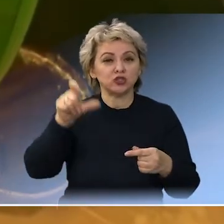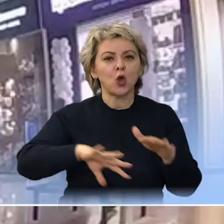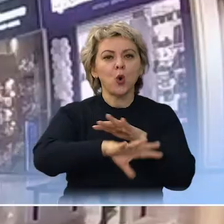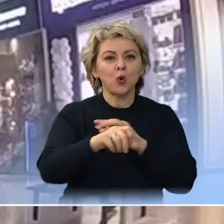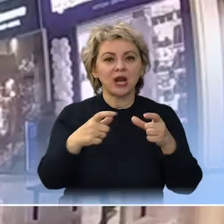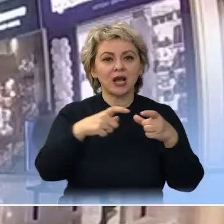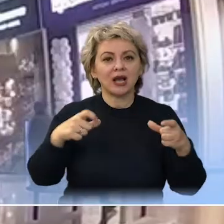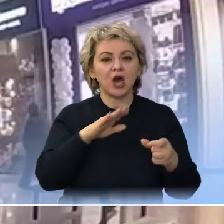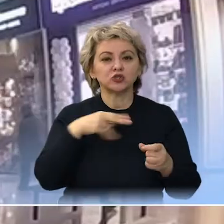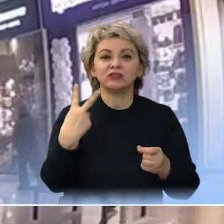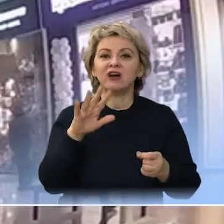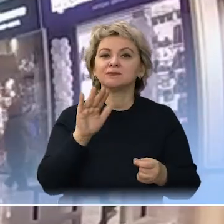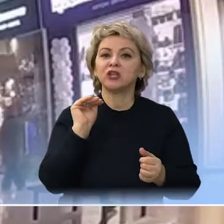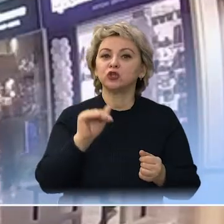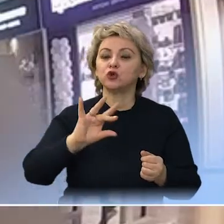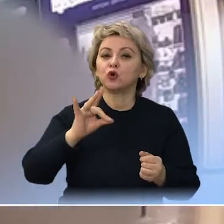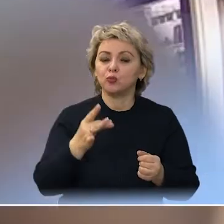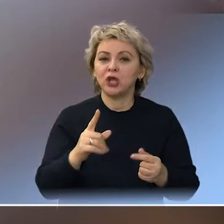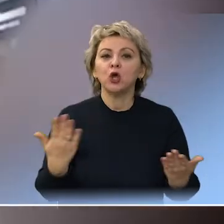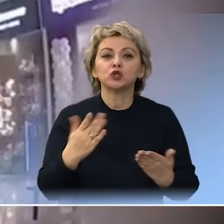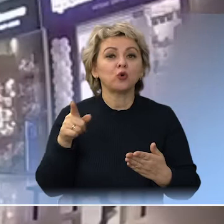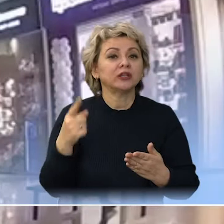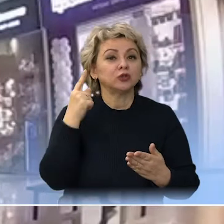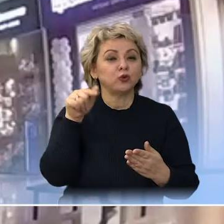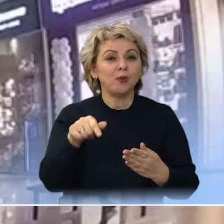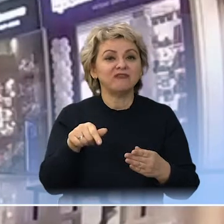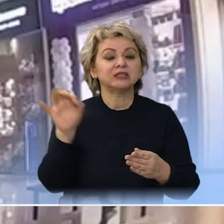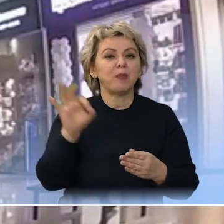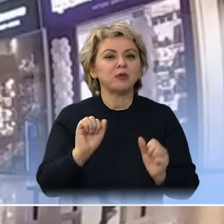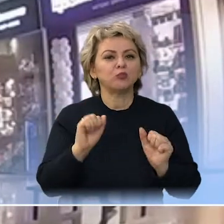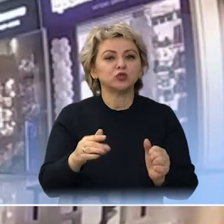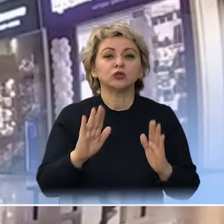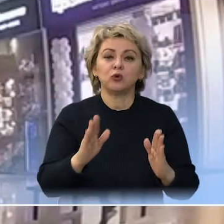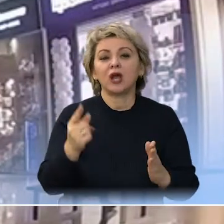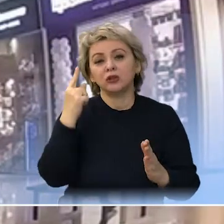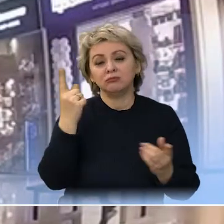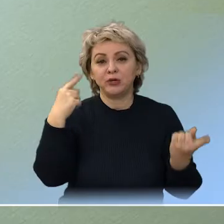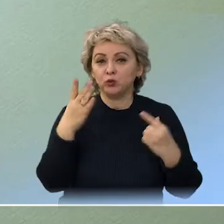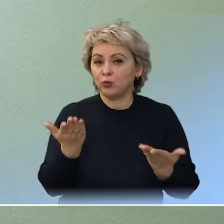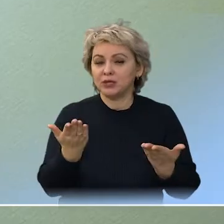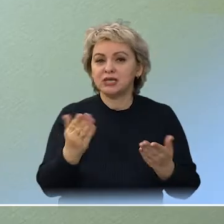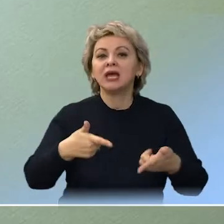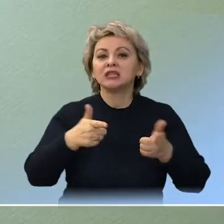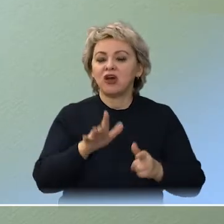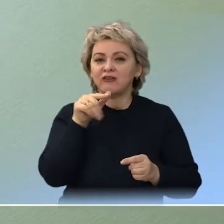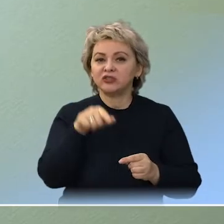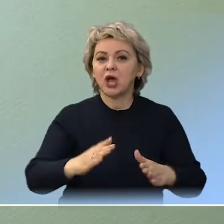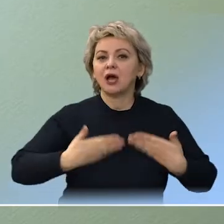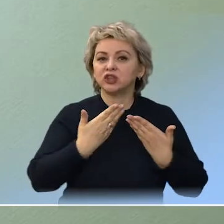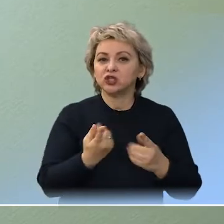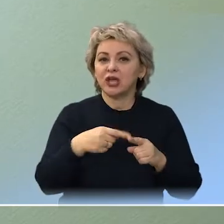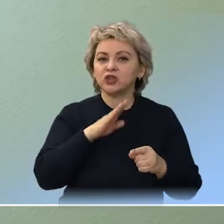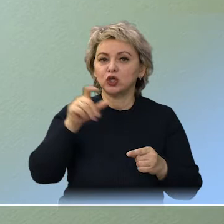с карты гражданки 25 тысяч рублей. На что она рассчитывала в тот момент, можно только догадываться. В настоящее время в